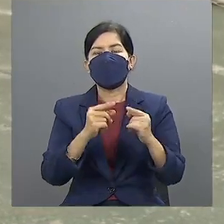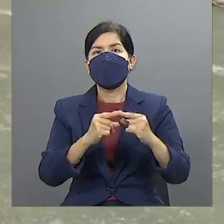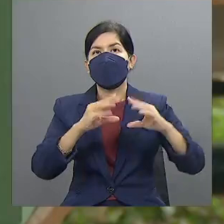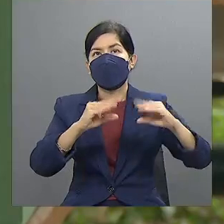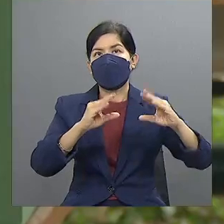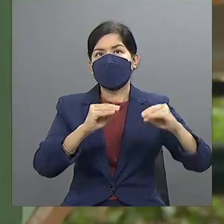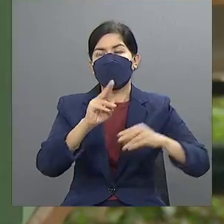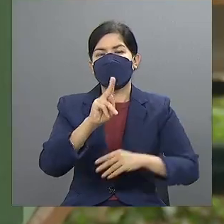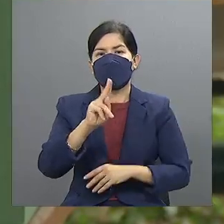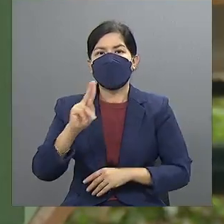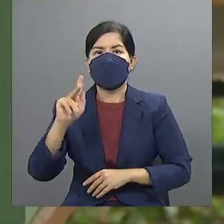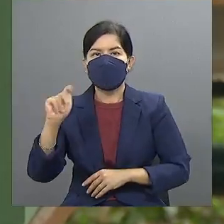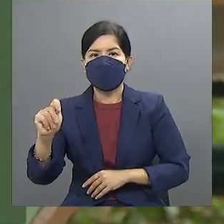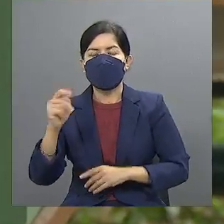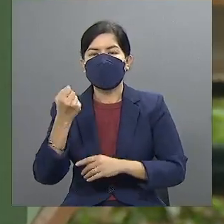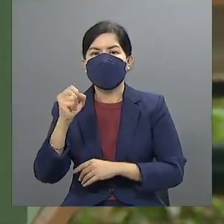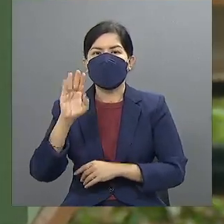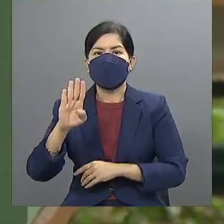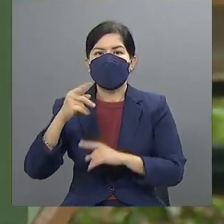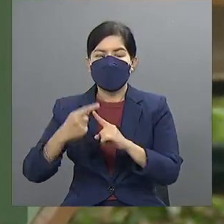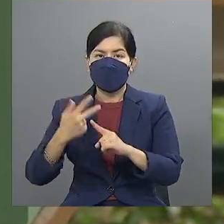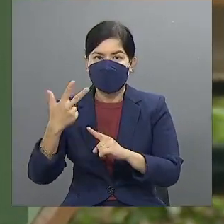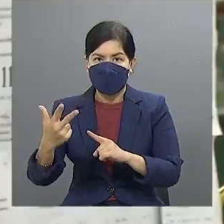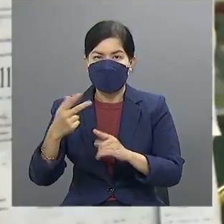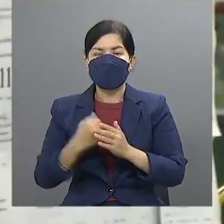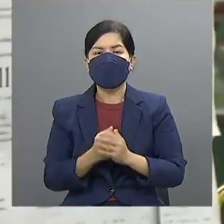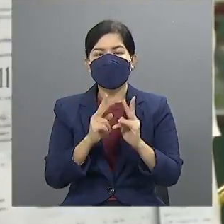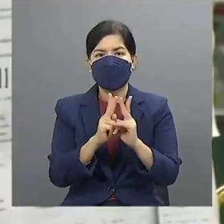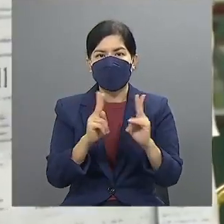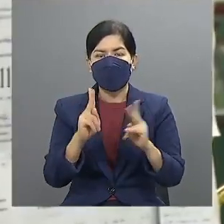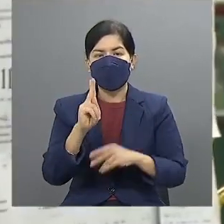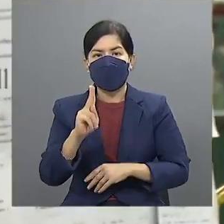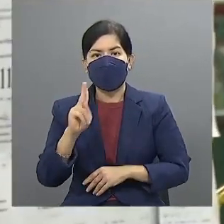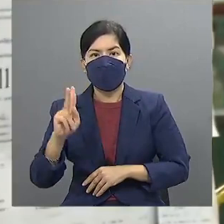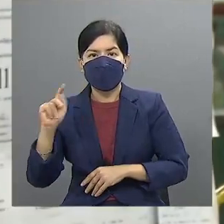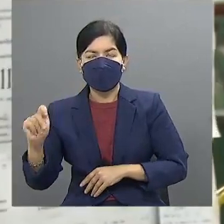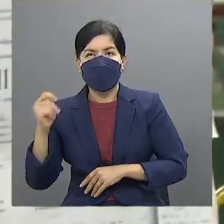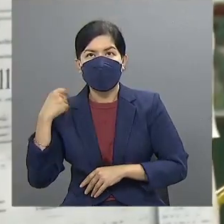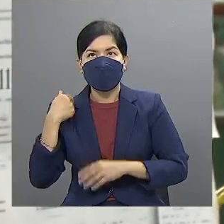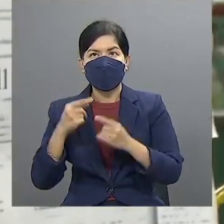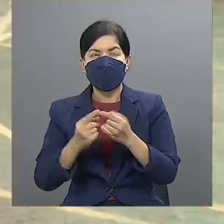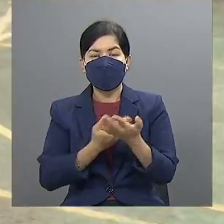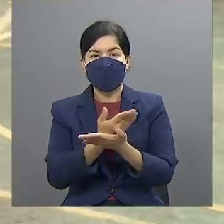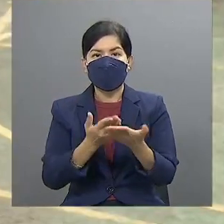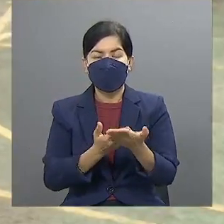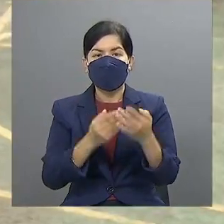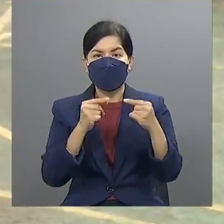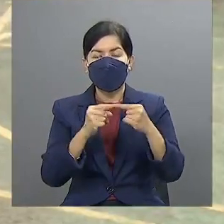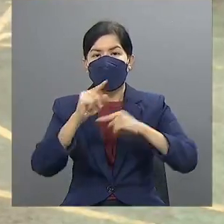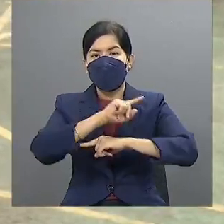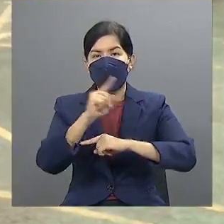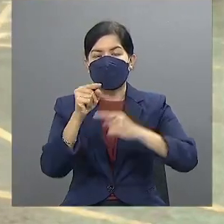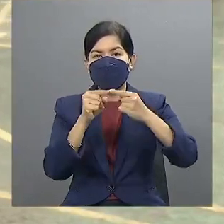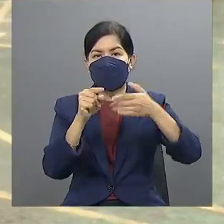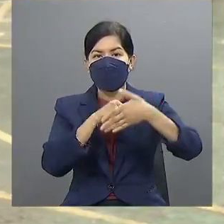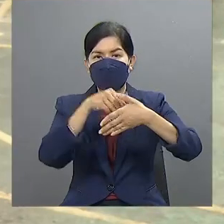คมนี้นะคะกกต.ก็จะหารือกันเรื่องการกำหนดวันเลือกตั้งผู้ว่ากทม.และนายกเมืองพัทยาค่ะมีร